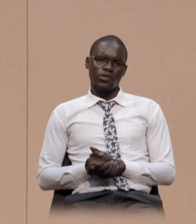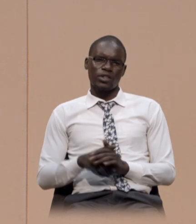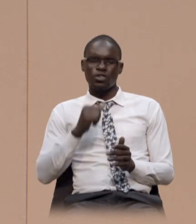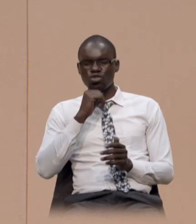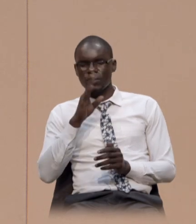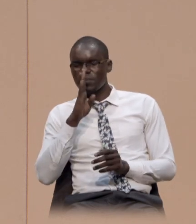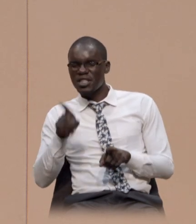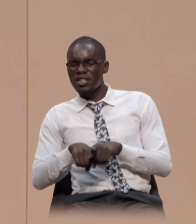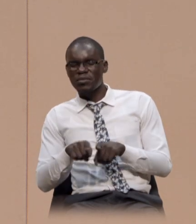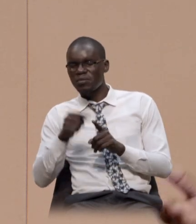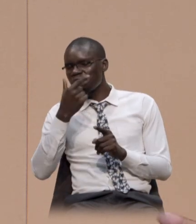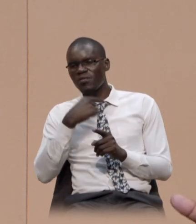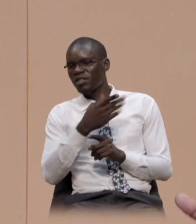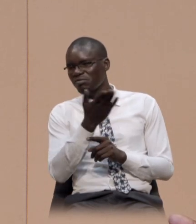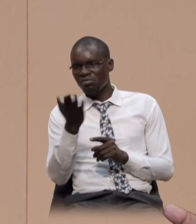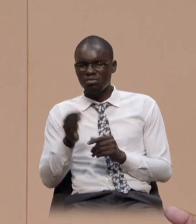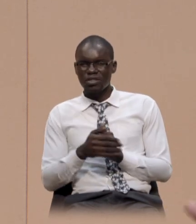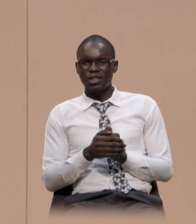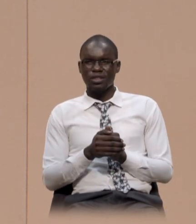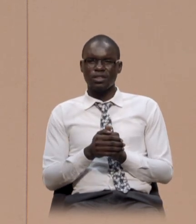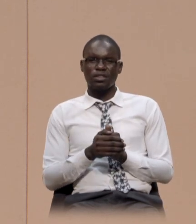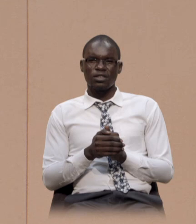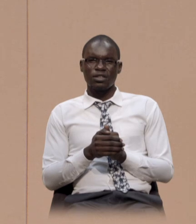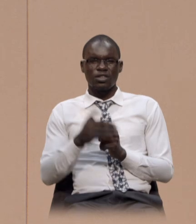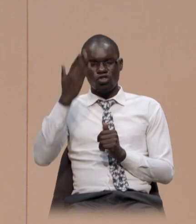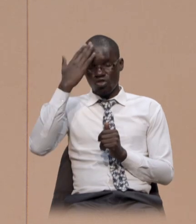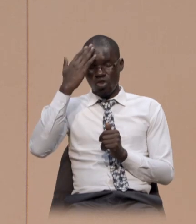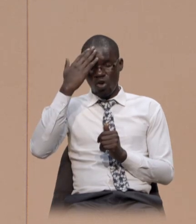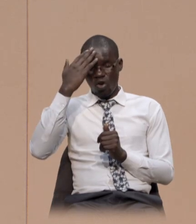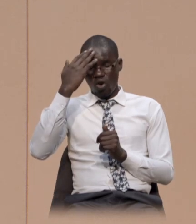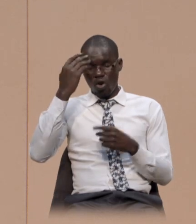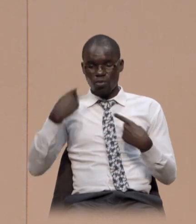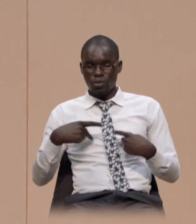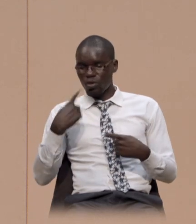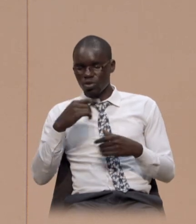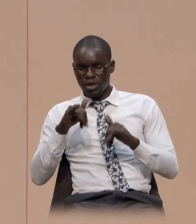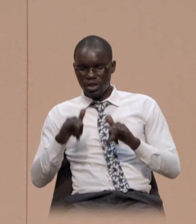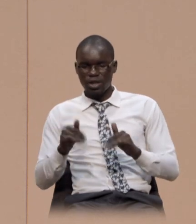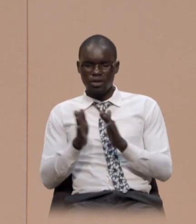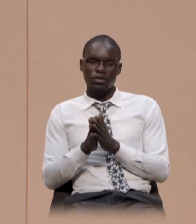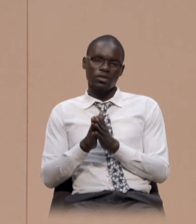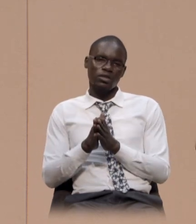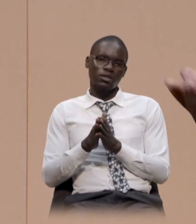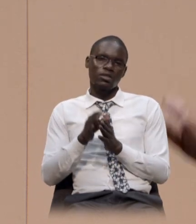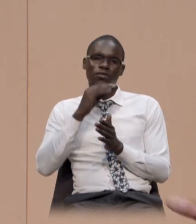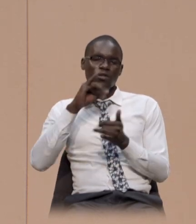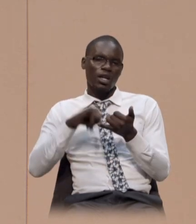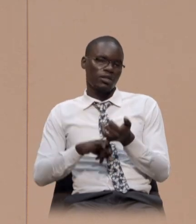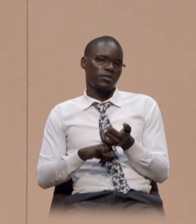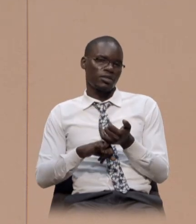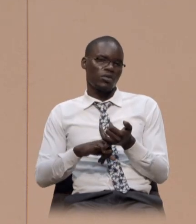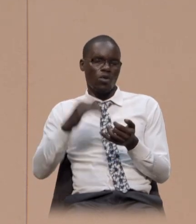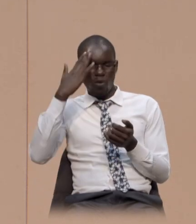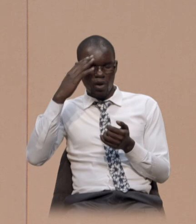ni rika yako kwa sababu una mtu mwingine ya kukaa. Unajua wale wanaishi na bwana, wanaishi na bwana na basi ni